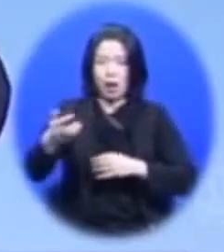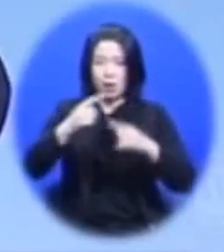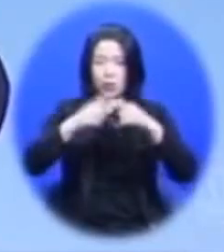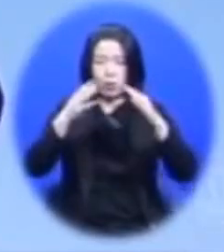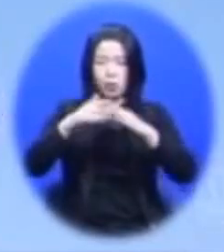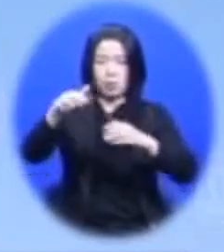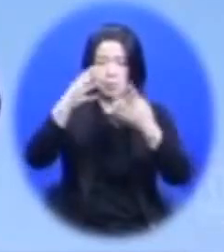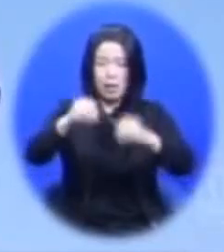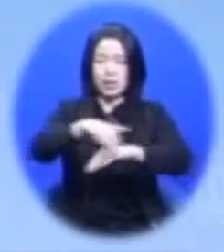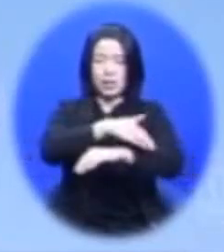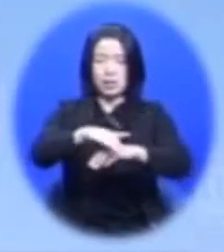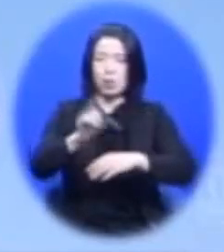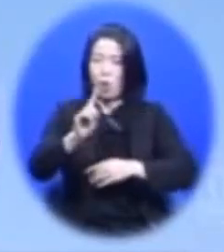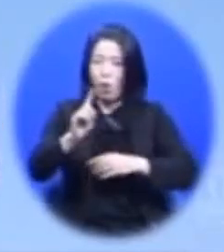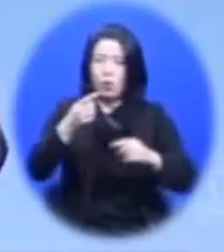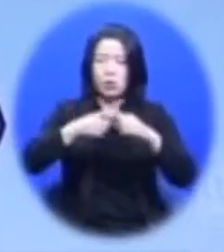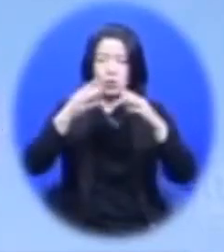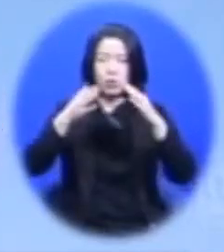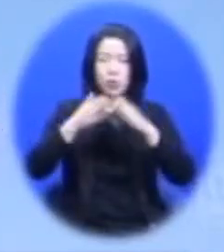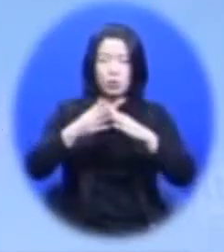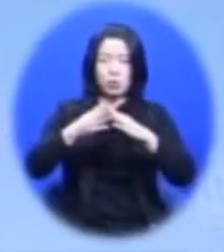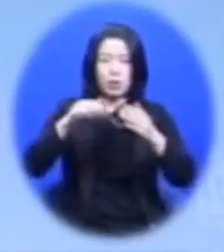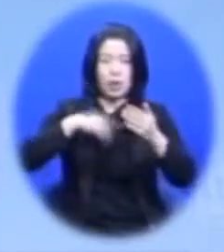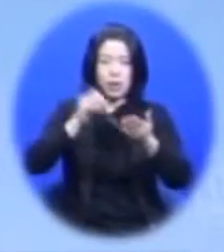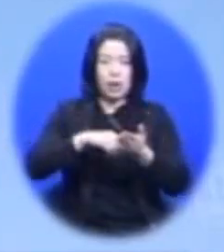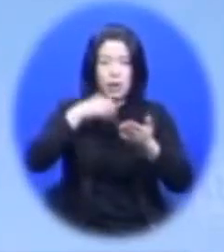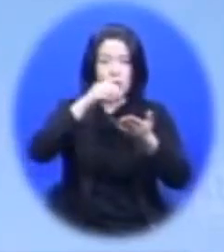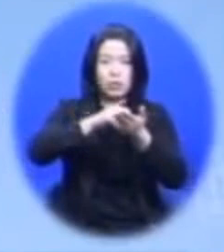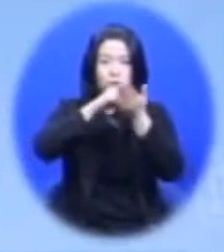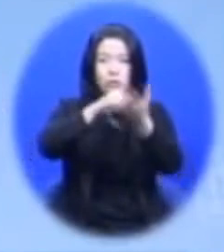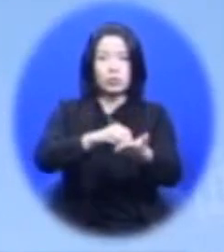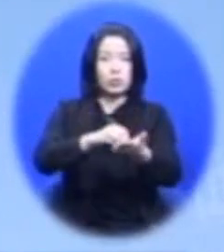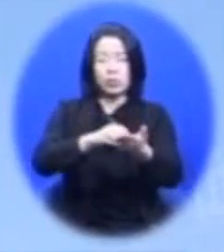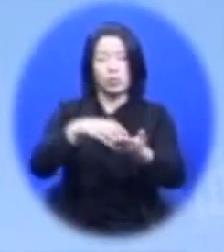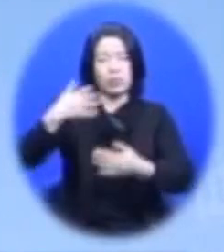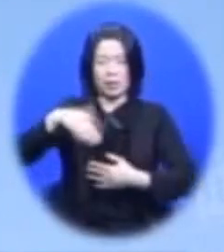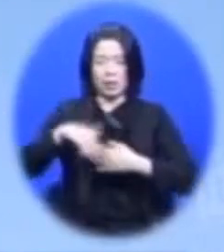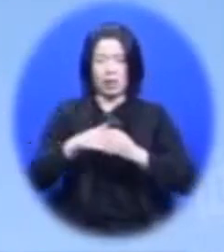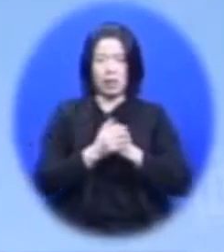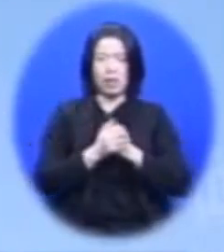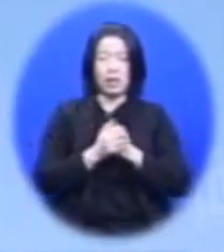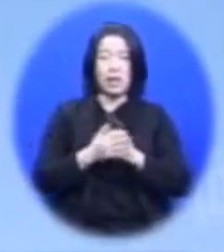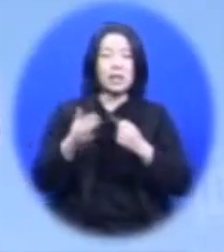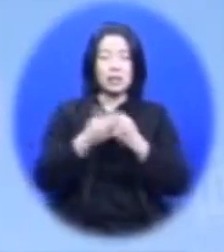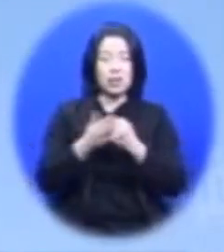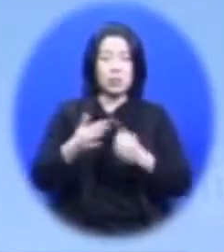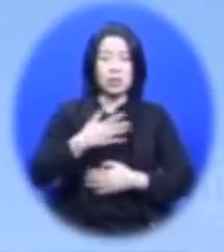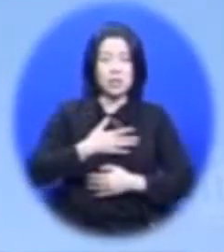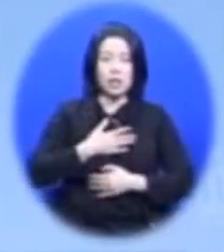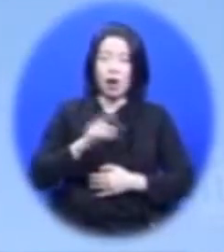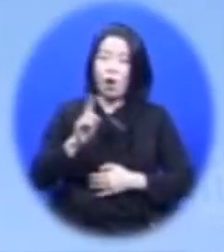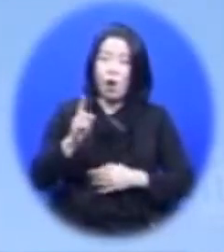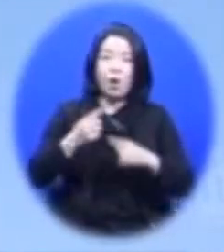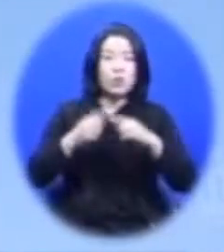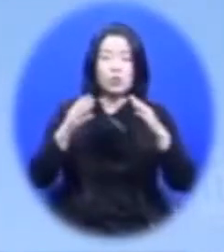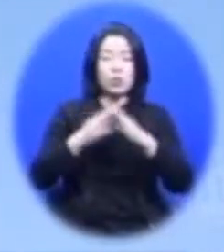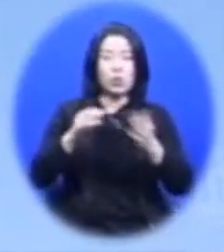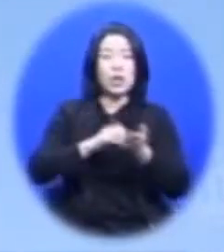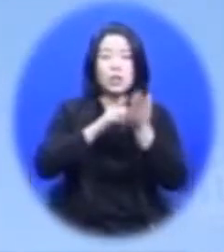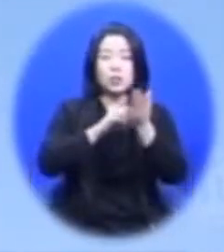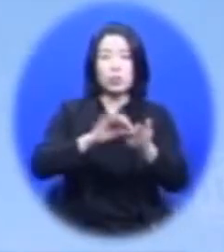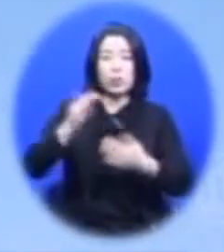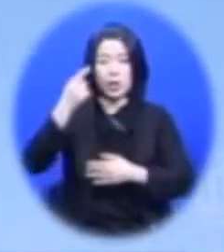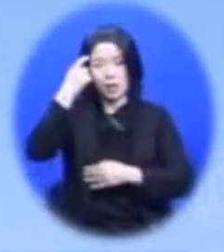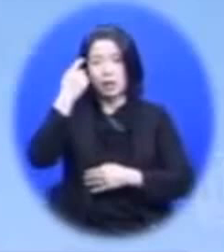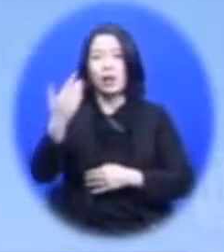교회도 당신이 그 교회 교인으로 등록이 되어 있지 않다는 그러면서 제가 어느 교회에 등록을 해야 하는